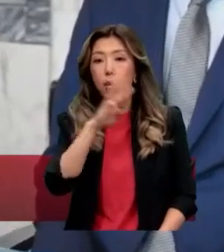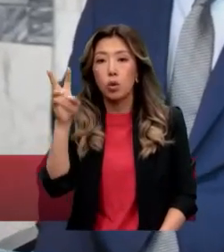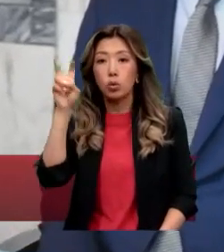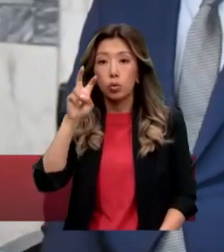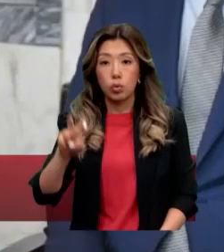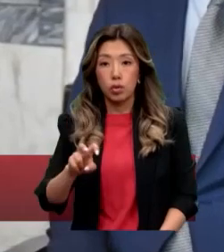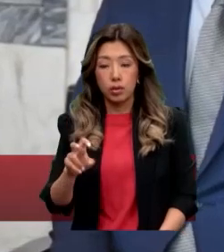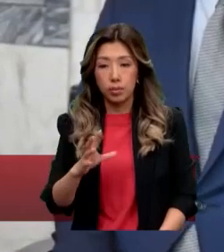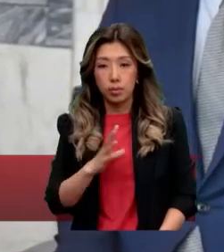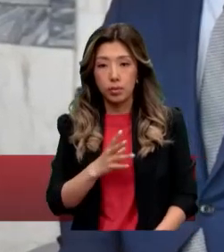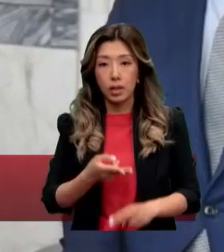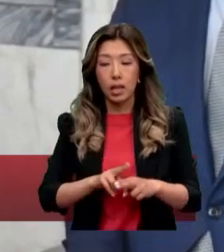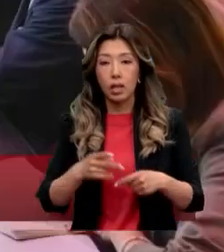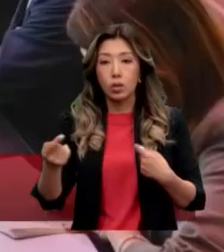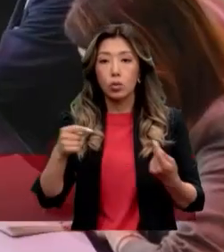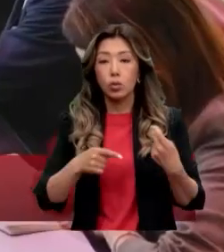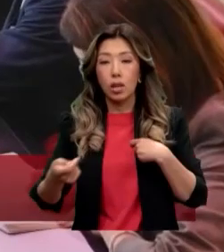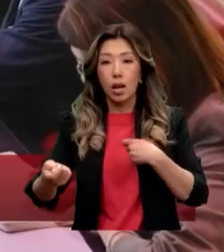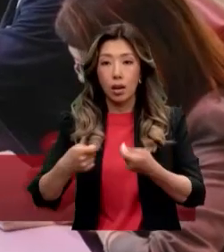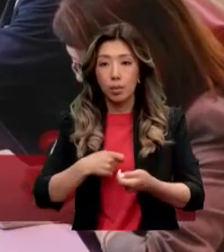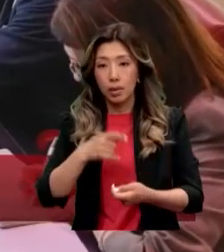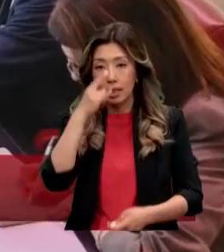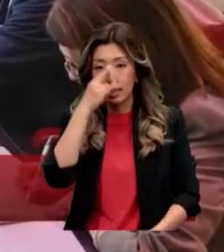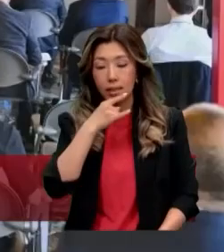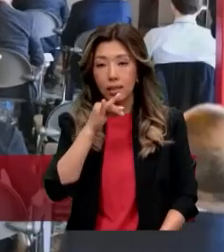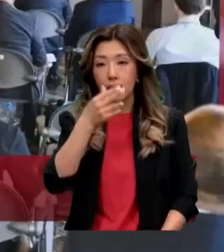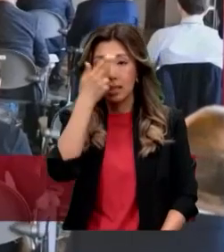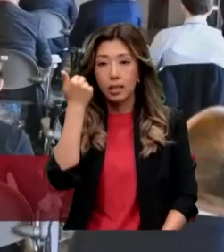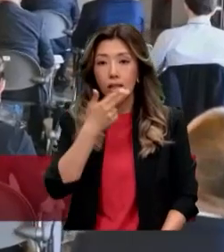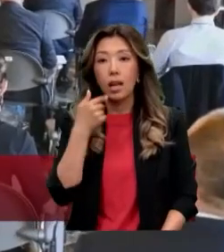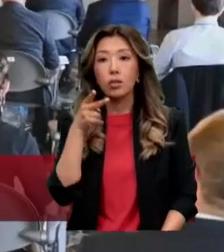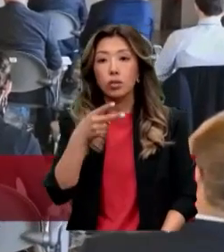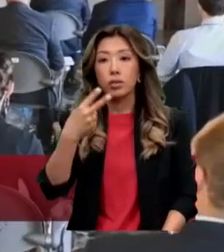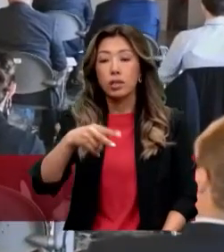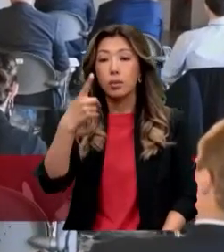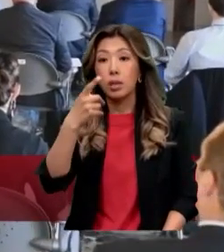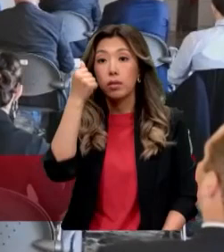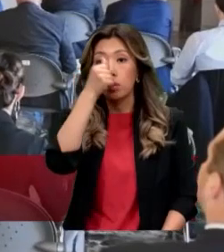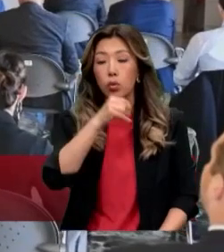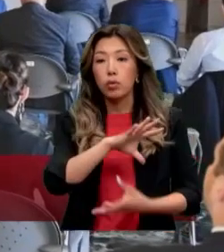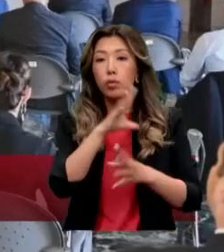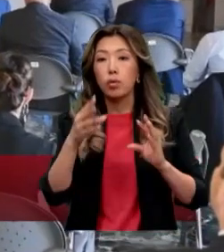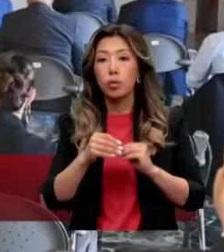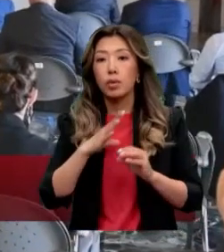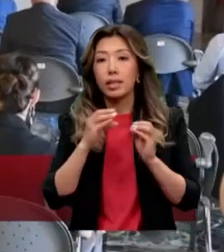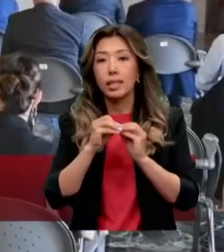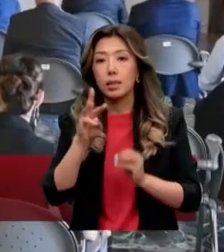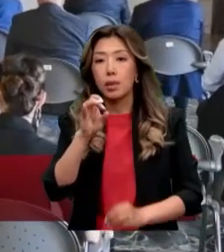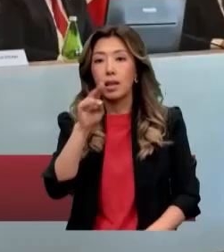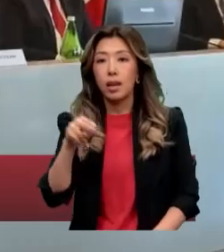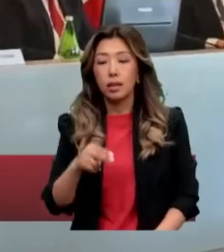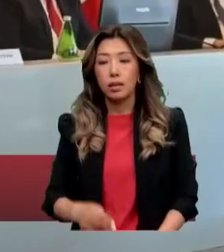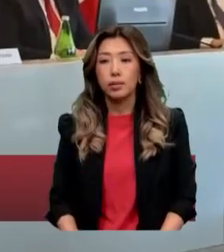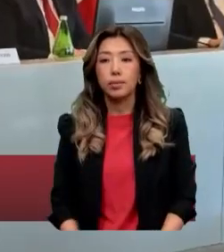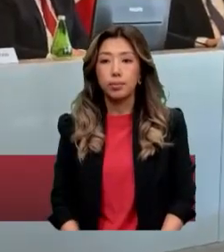США. Объем взаимного товарооборота между нашими странами за 2021 год составил почти 10 миллиардов.